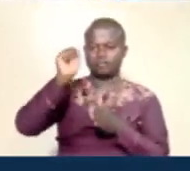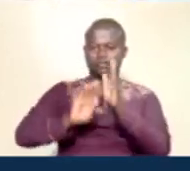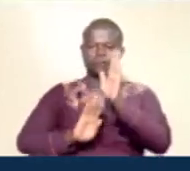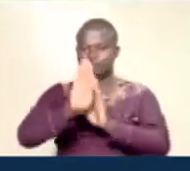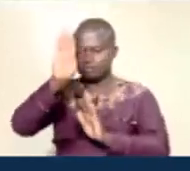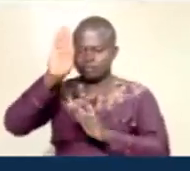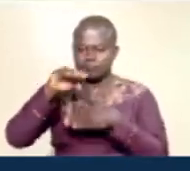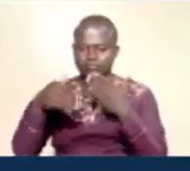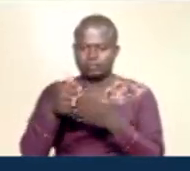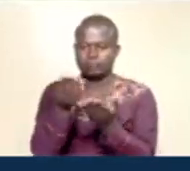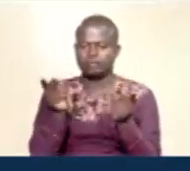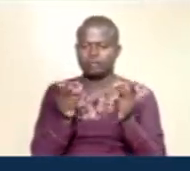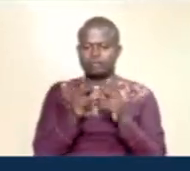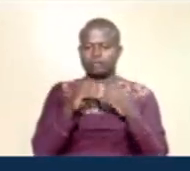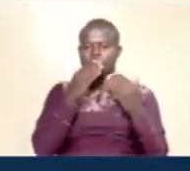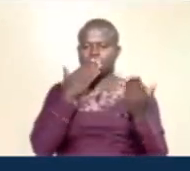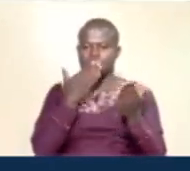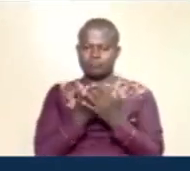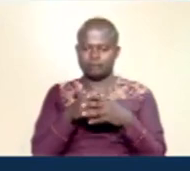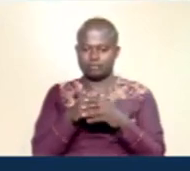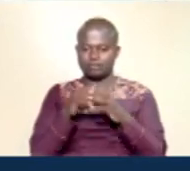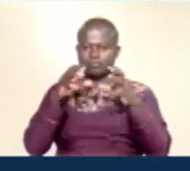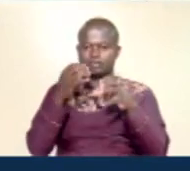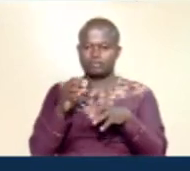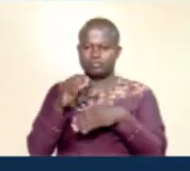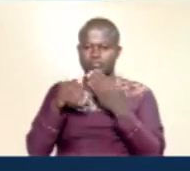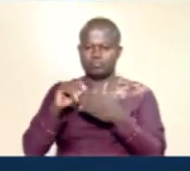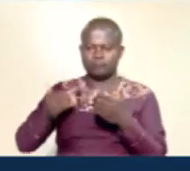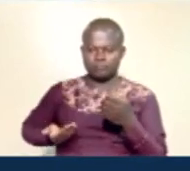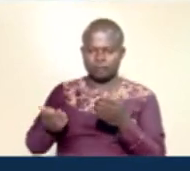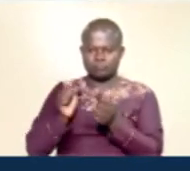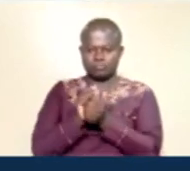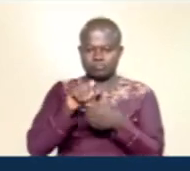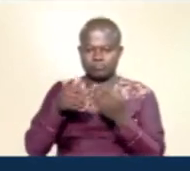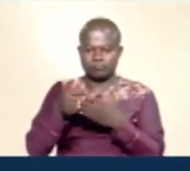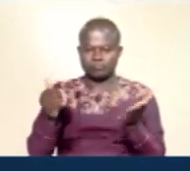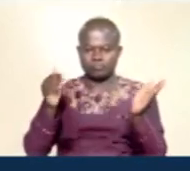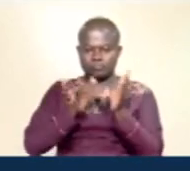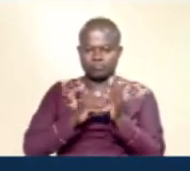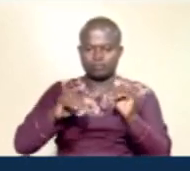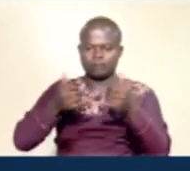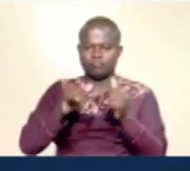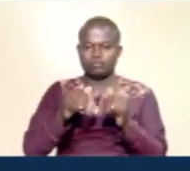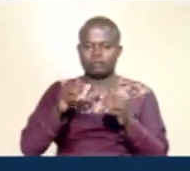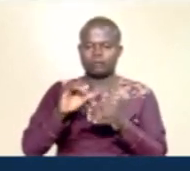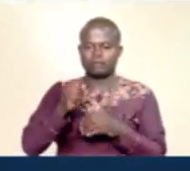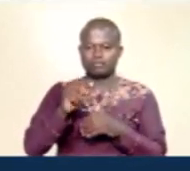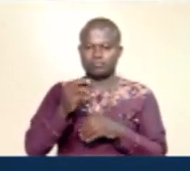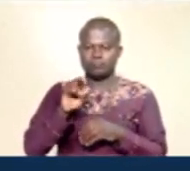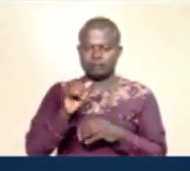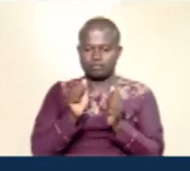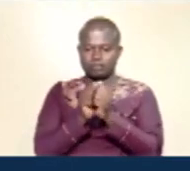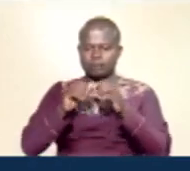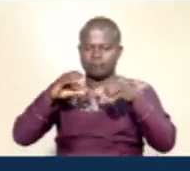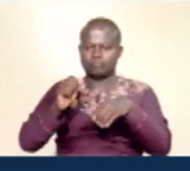iterambere ahantu abaye n'imikino y'imiyoborere myiza mu byiciro by'abari n'abategarugori ndetse no mu bagabo haba n'umukino wa gishuti wahuje ikipe ya Sandres FC ndetse n'ikipe ya